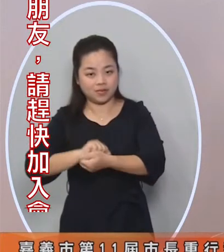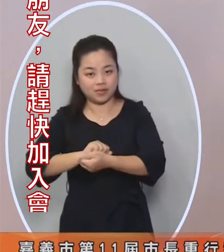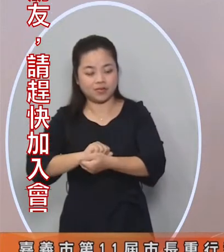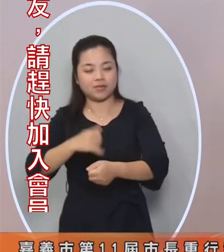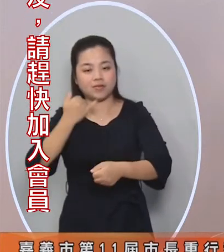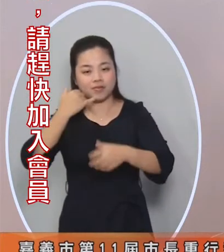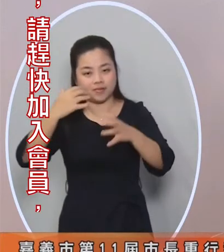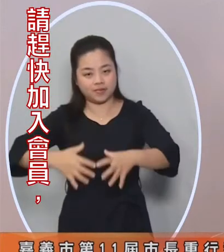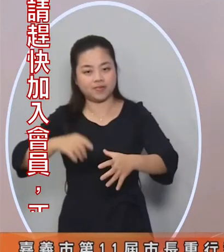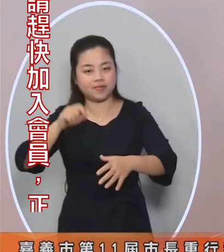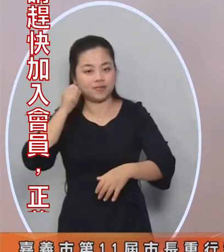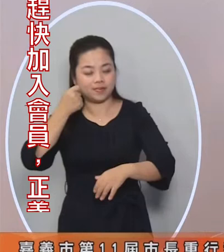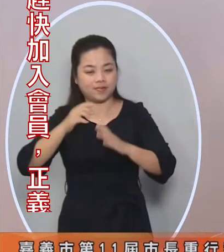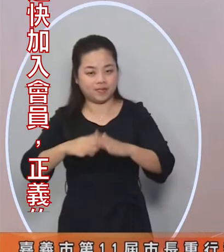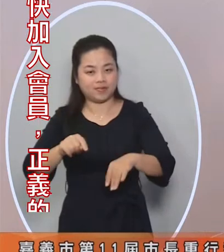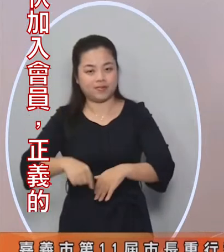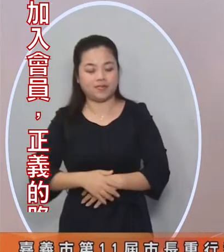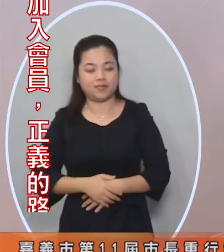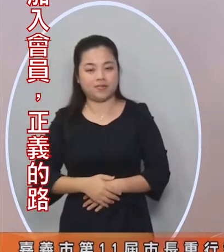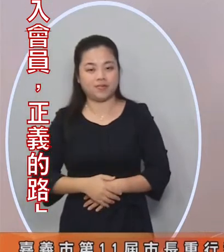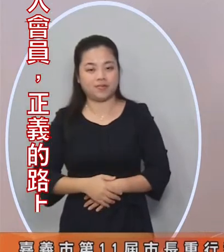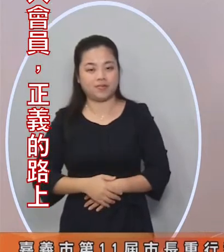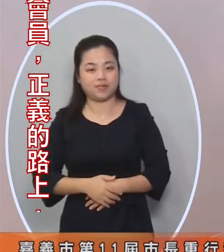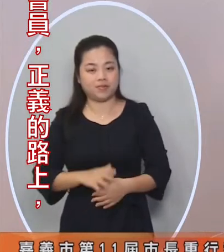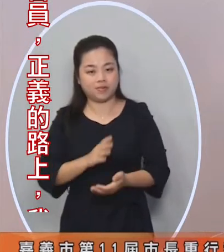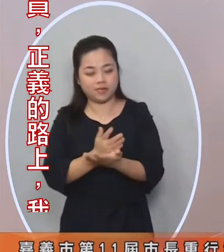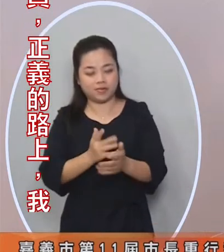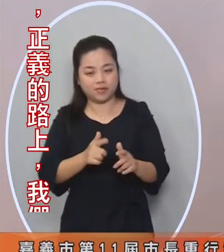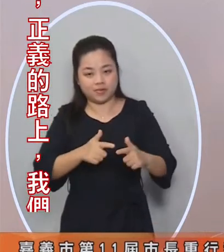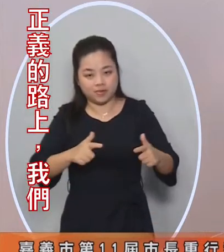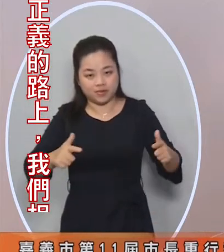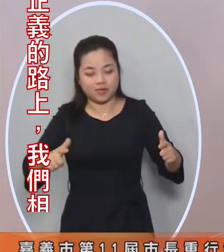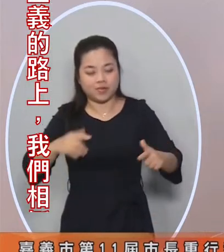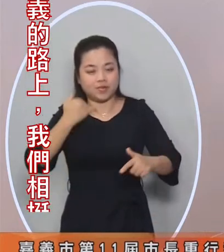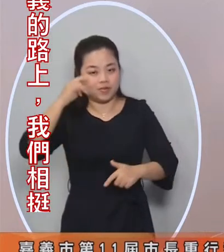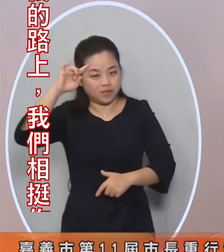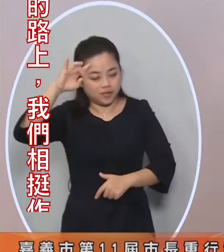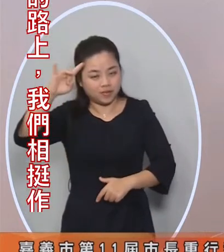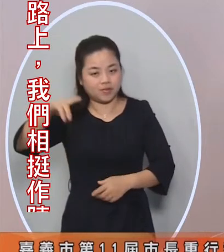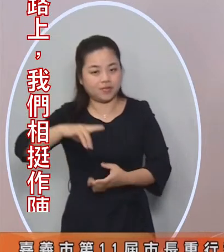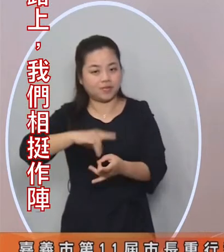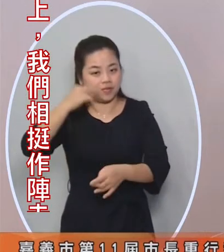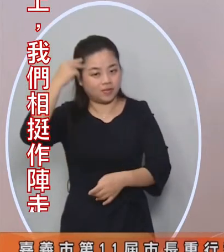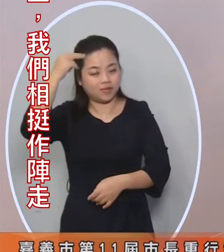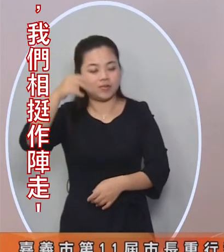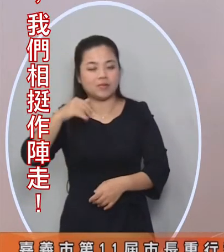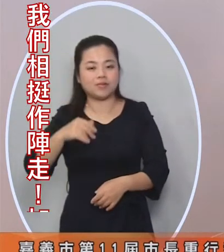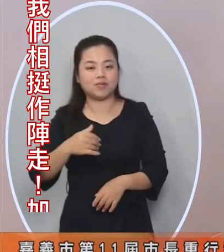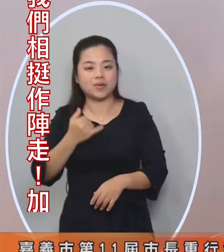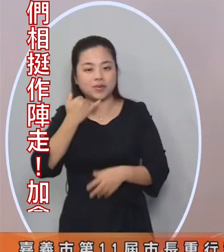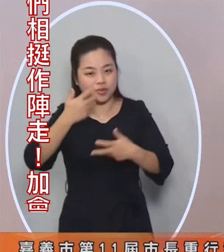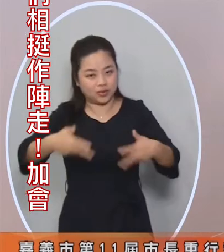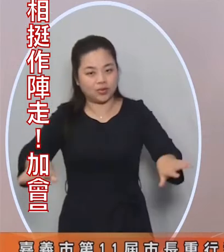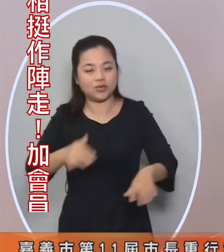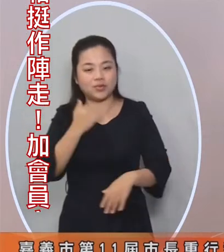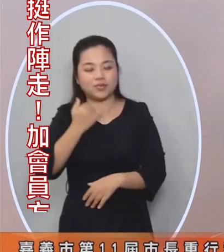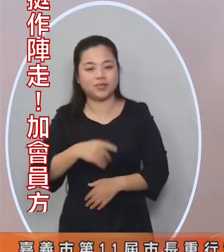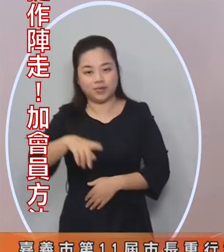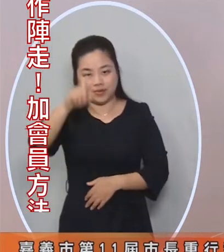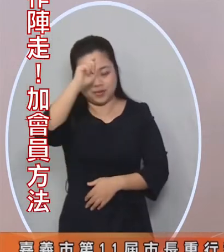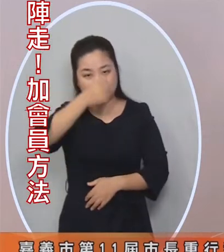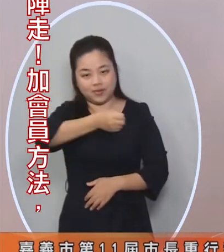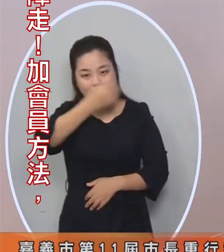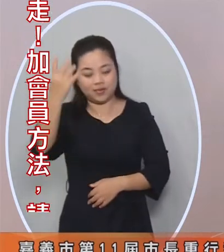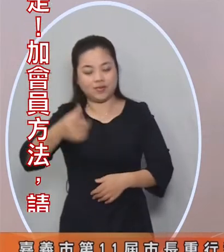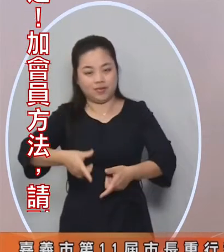作室，在嘉义市多元文化熏陶之中，创意及灵感肯定源源不绝。希望